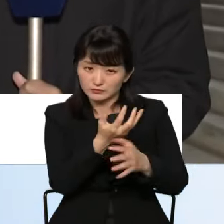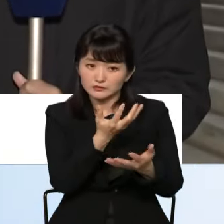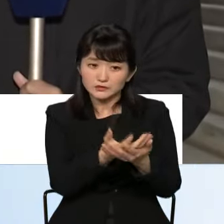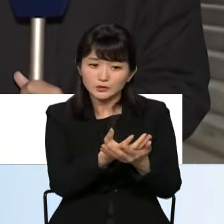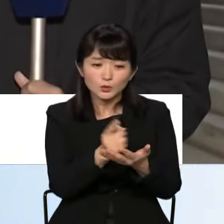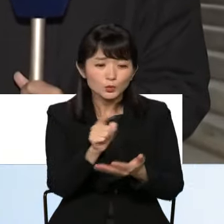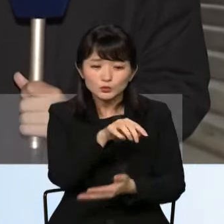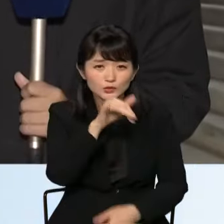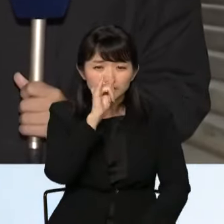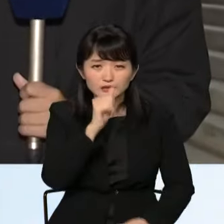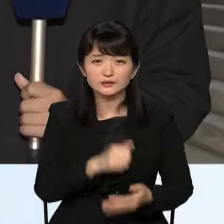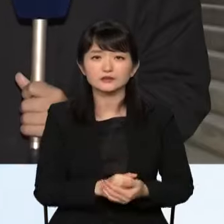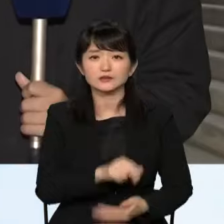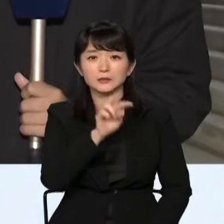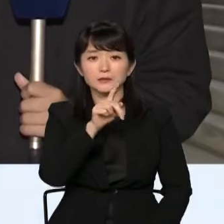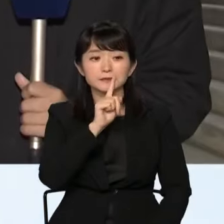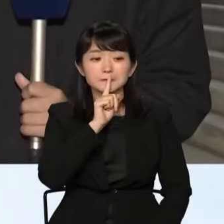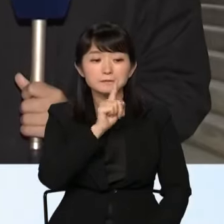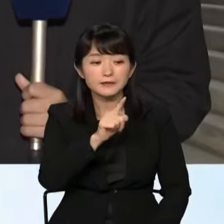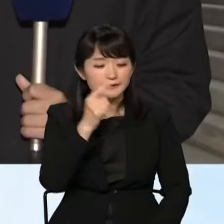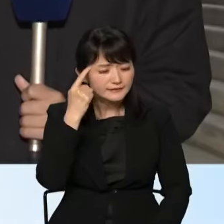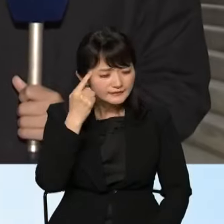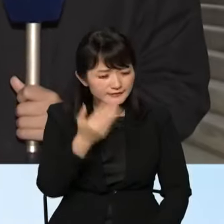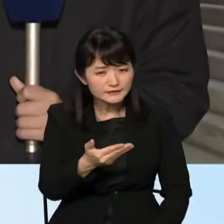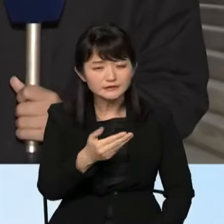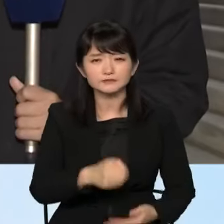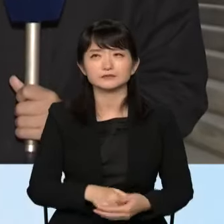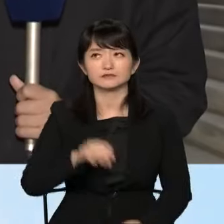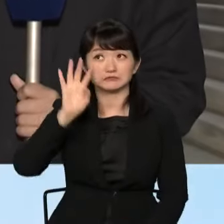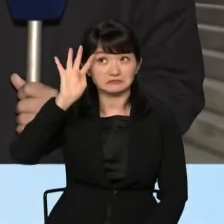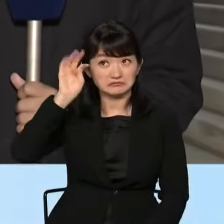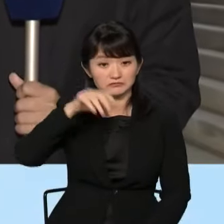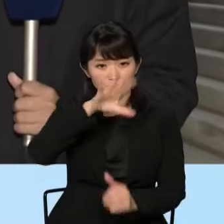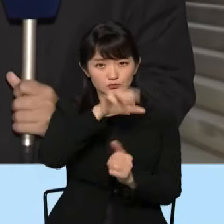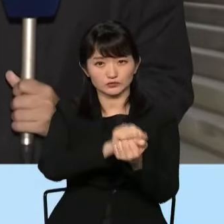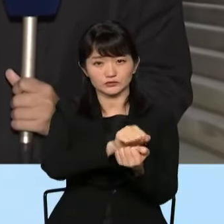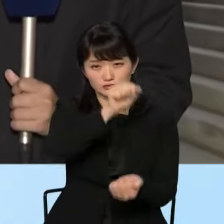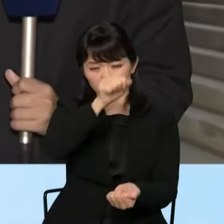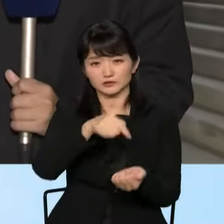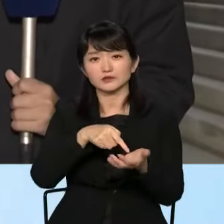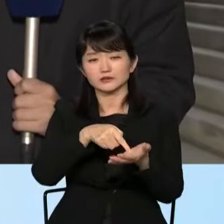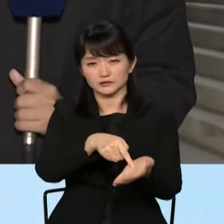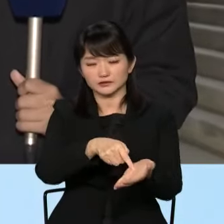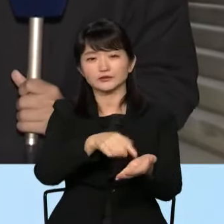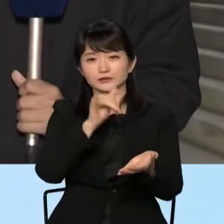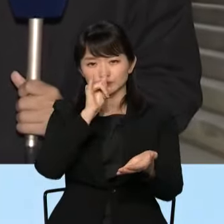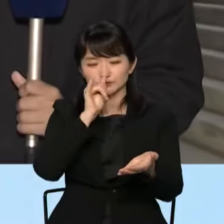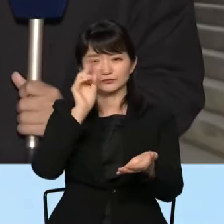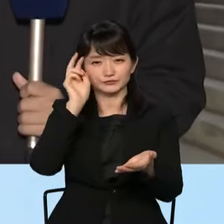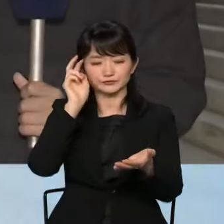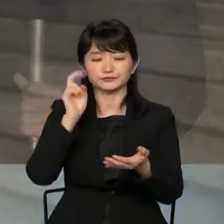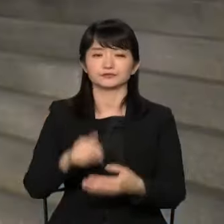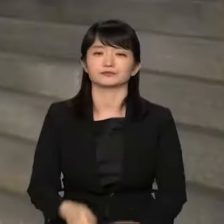횡방, 그리고 명씨 발언에 대해 캐물었던 만큼 조만간 구속영장을 청구할 수도 있다. 이런